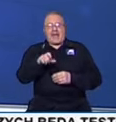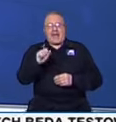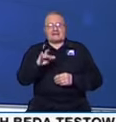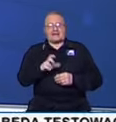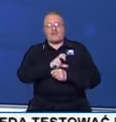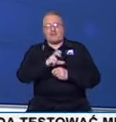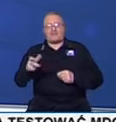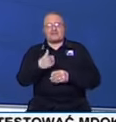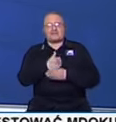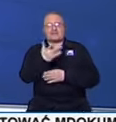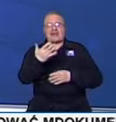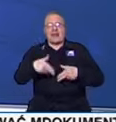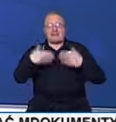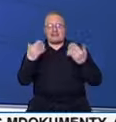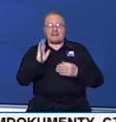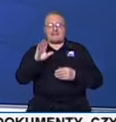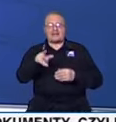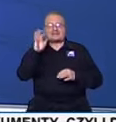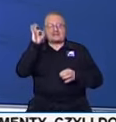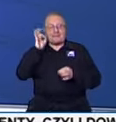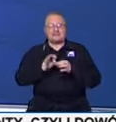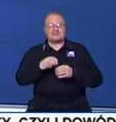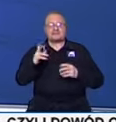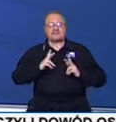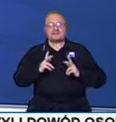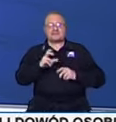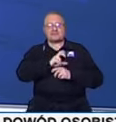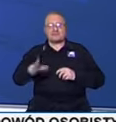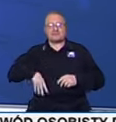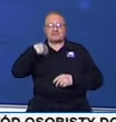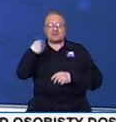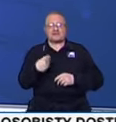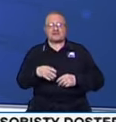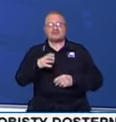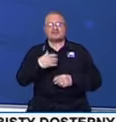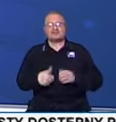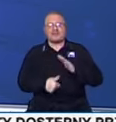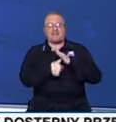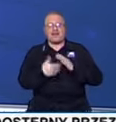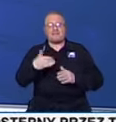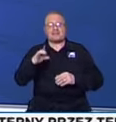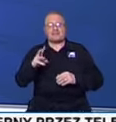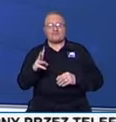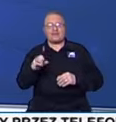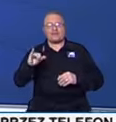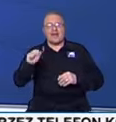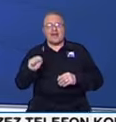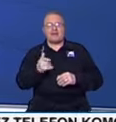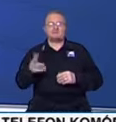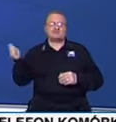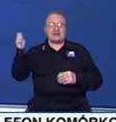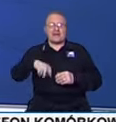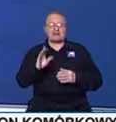akcja potrwa przez kilka dni i ma zapewnić bezpieczeństwo w czasie świąt. Szef MSWiA przyjechał do Łodzi na spotkanie z przedstawicielami